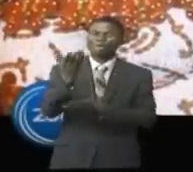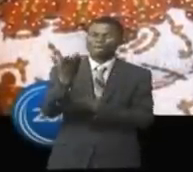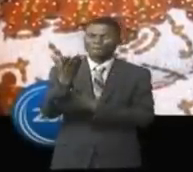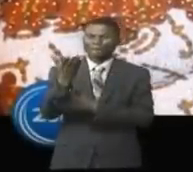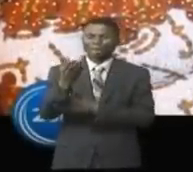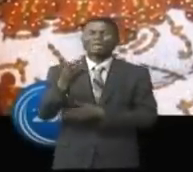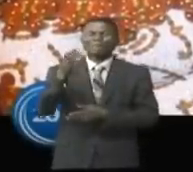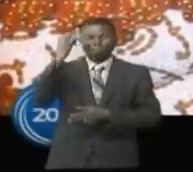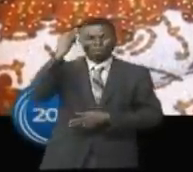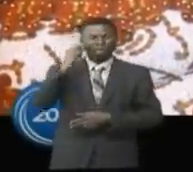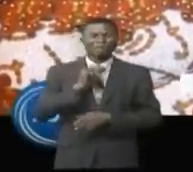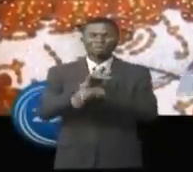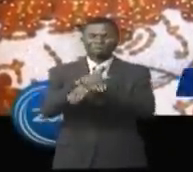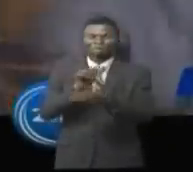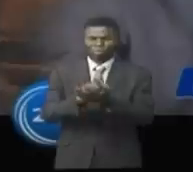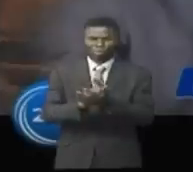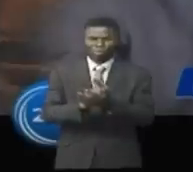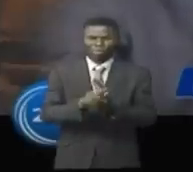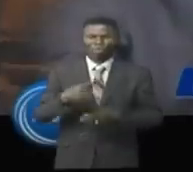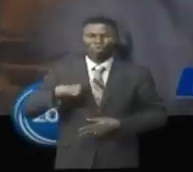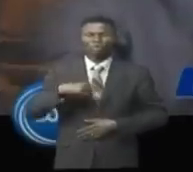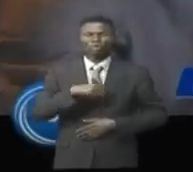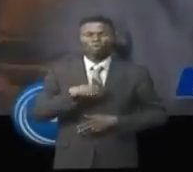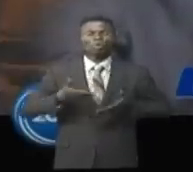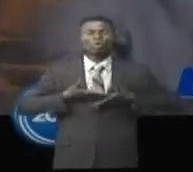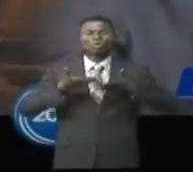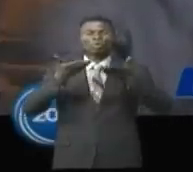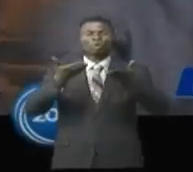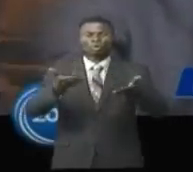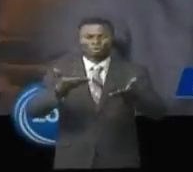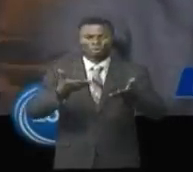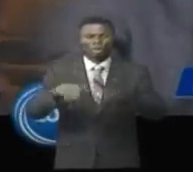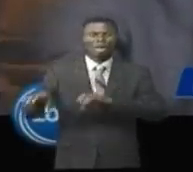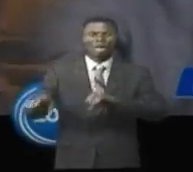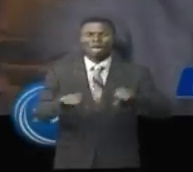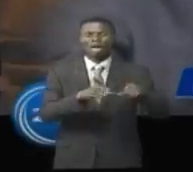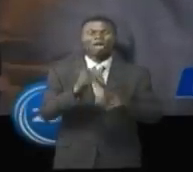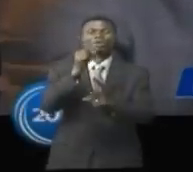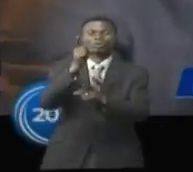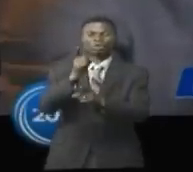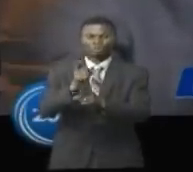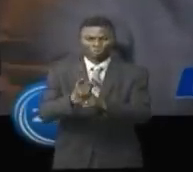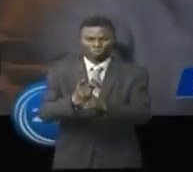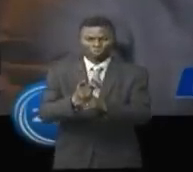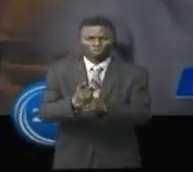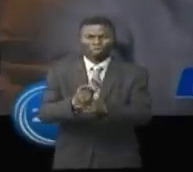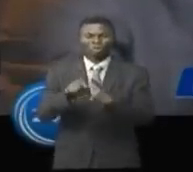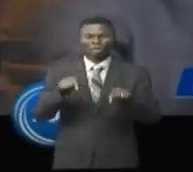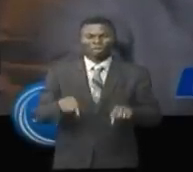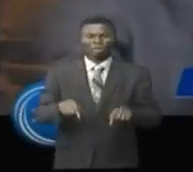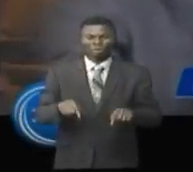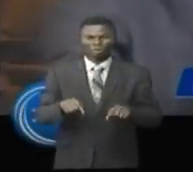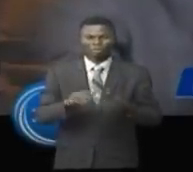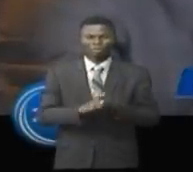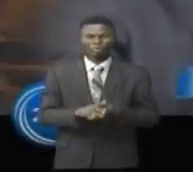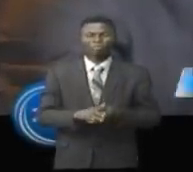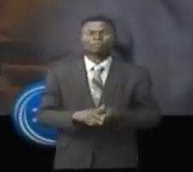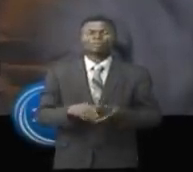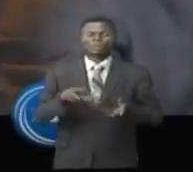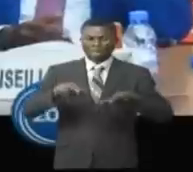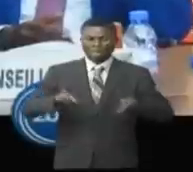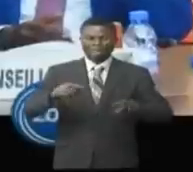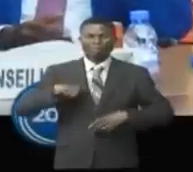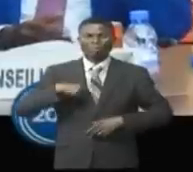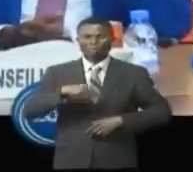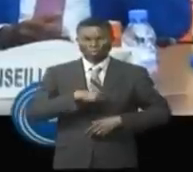ministre. J'attends surtout des propositions d'actions concrètes et précises. Celles-ci vont permettre